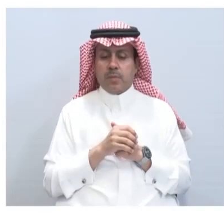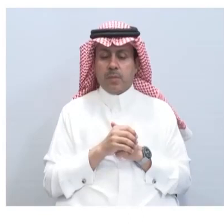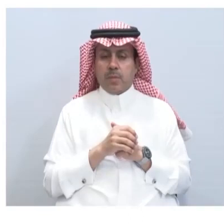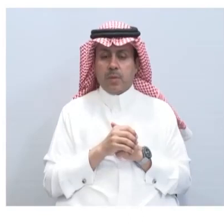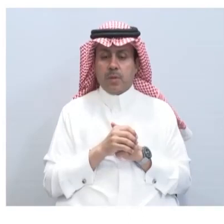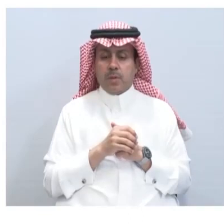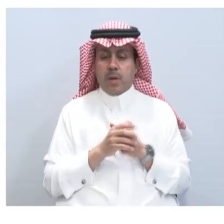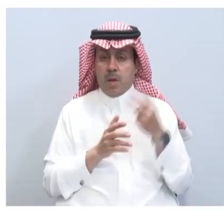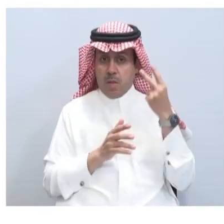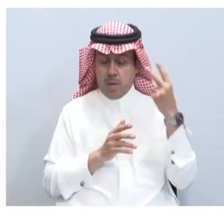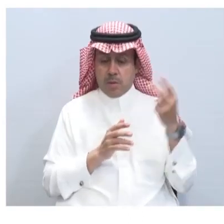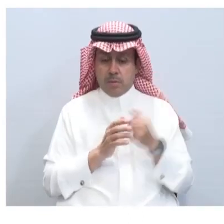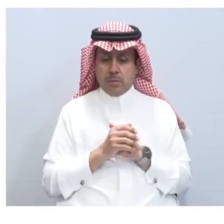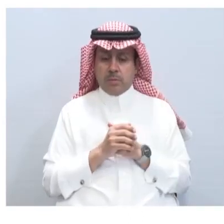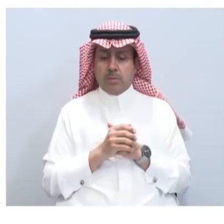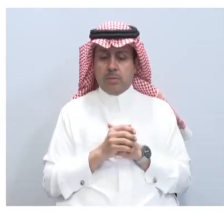الاسلوب الثاني